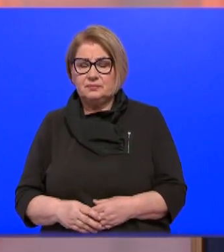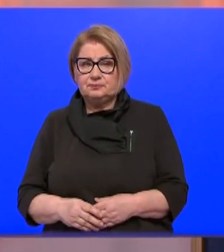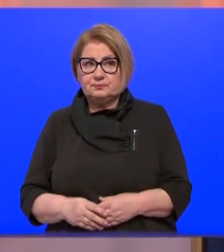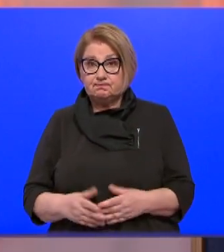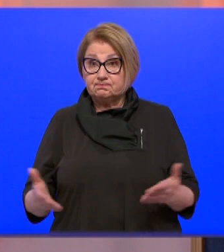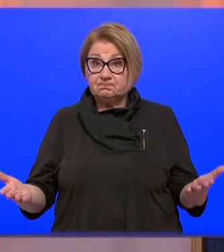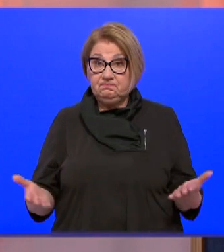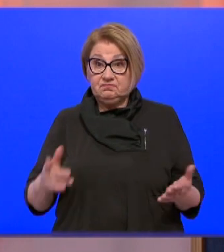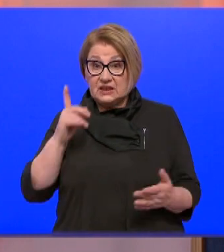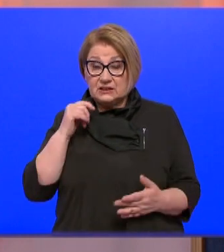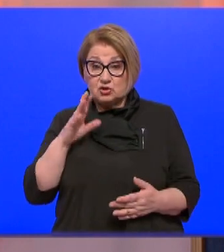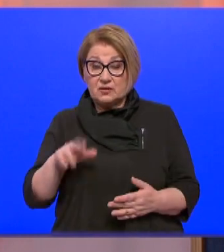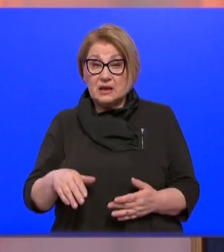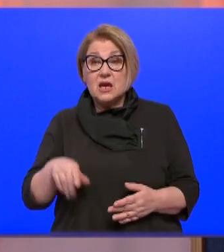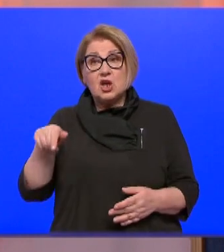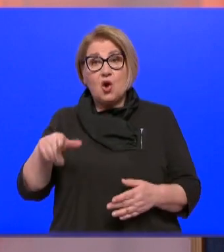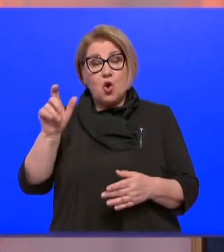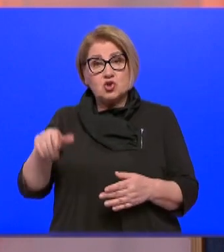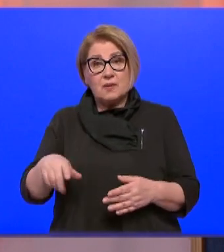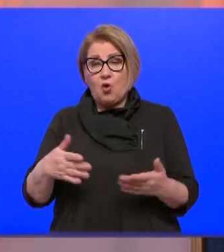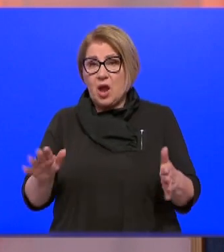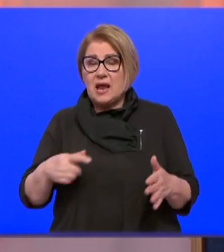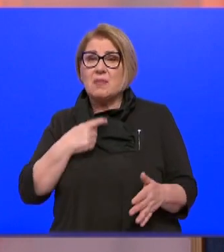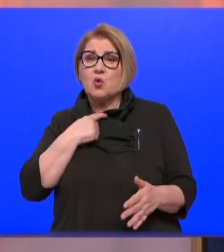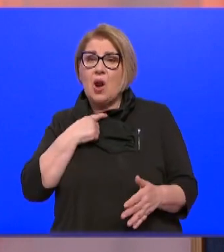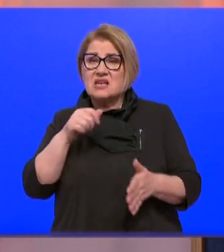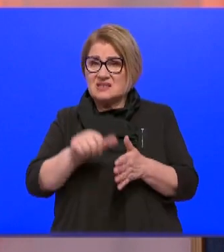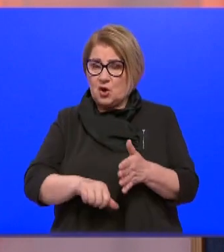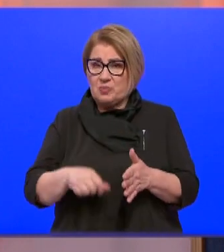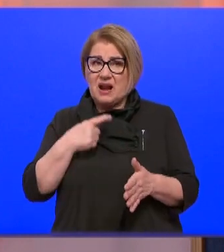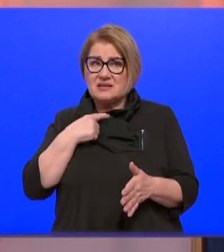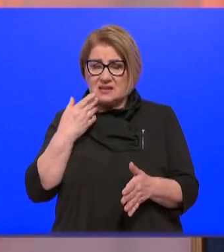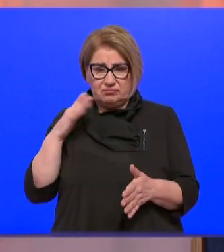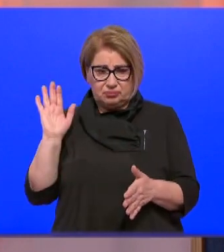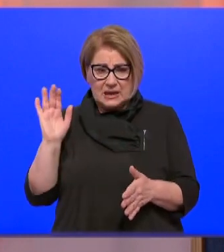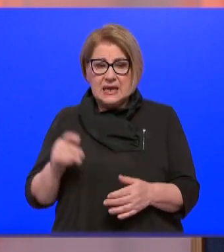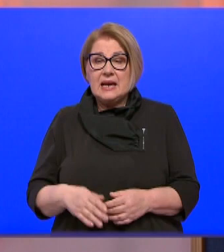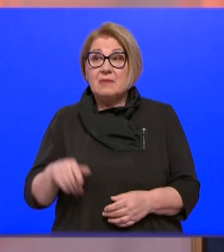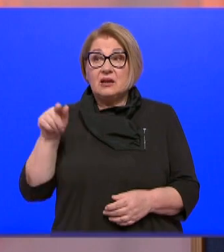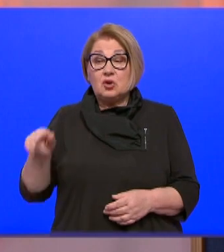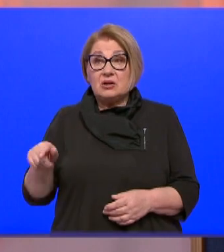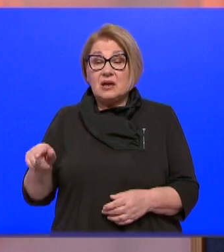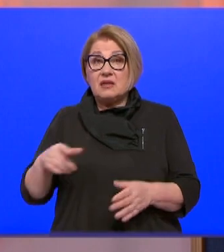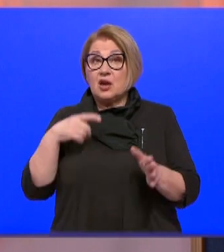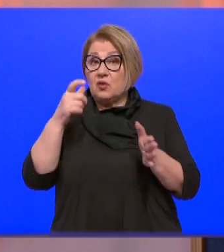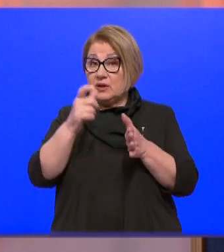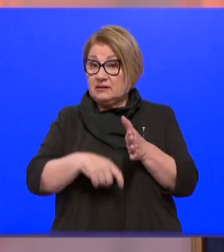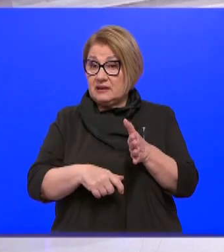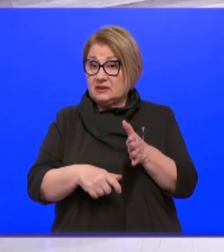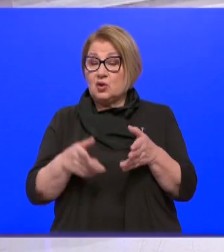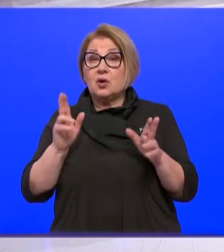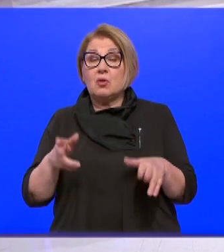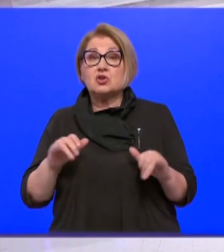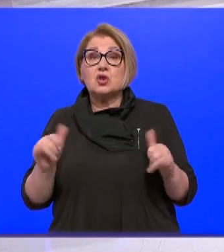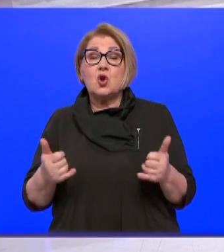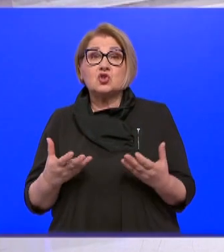kad čovjek jest laringektomiran ili ima bilo koju drugu teškoću, ta teškoća nije njegov identitet, još on puno toga